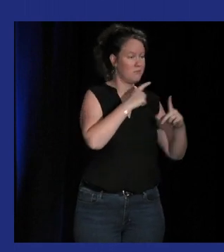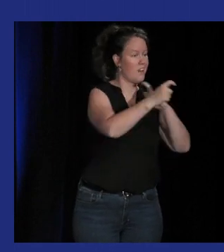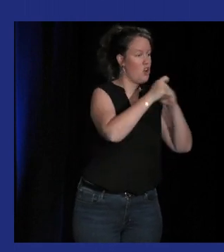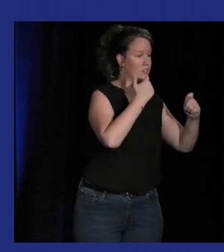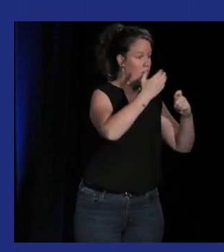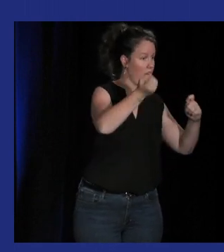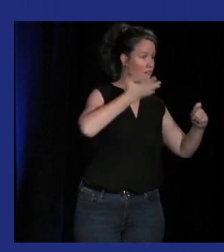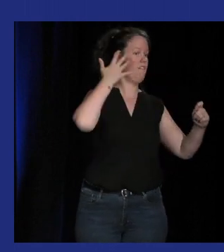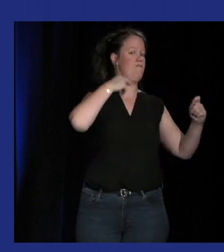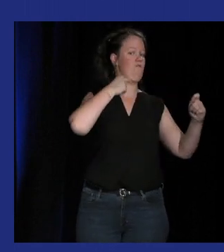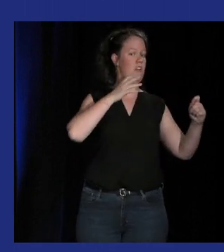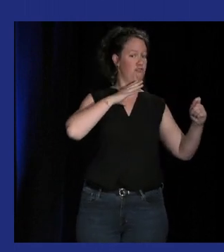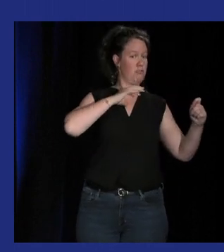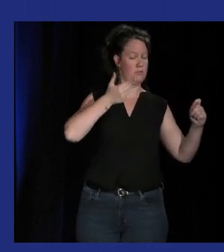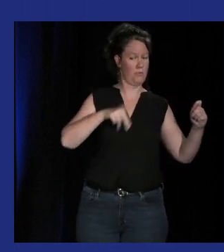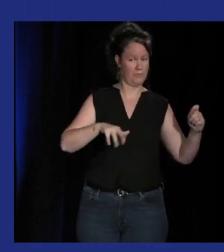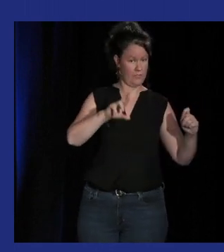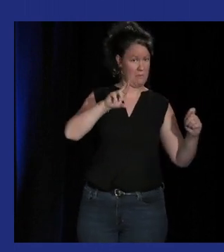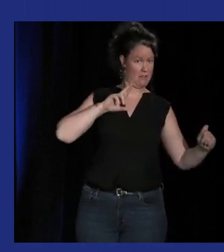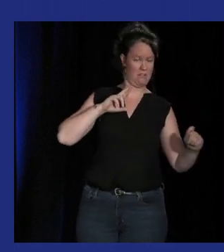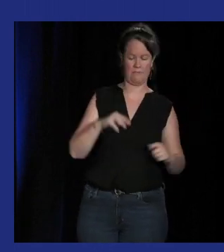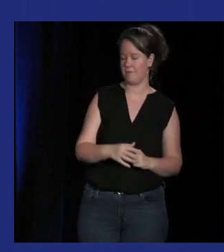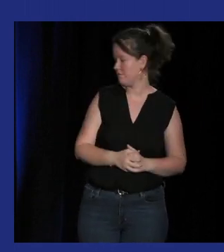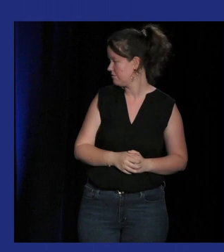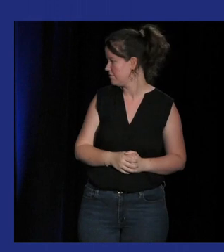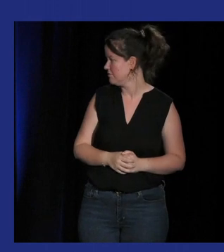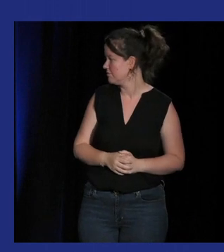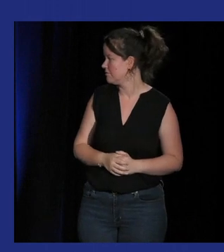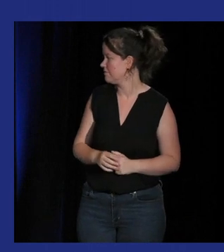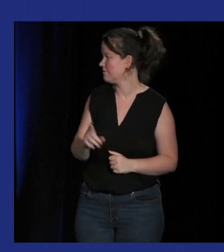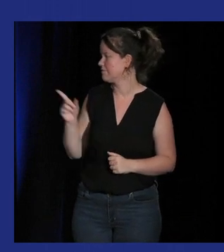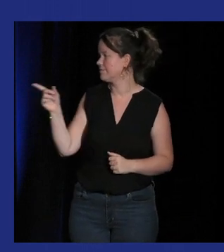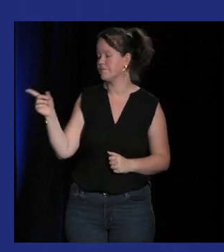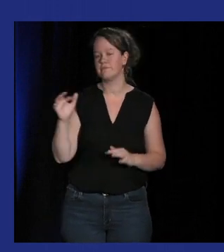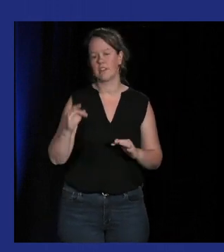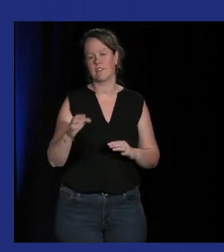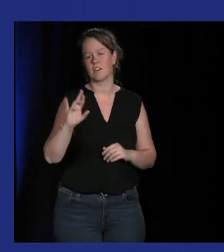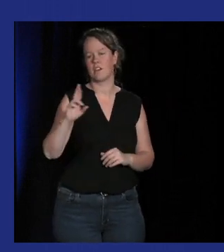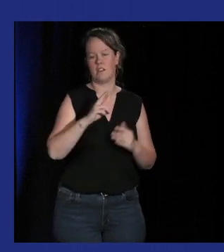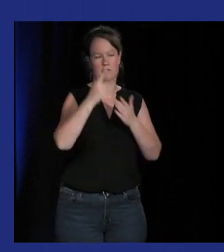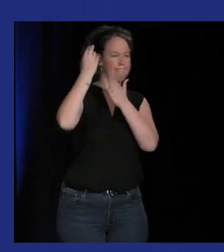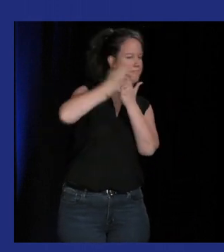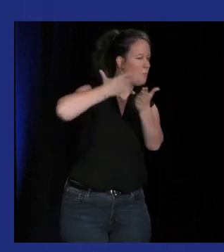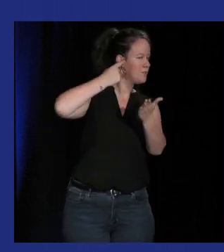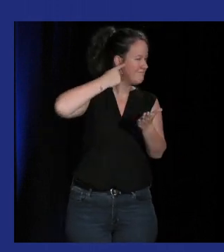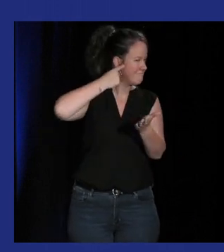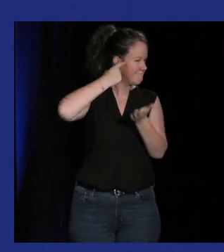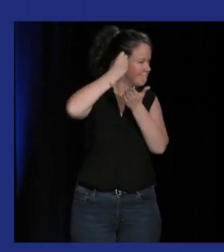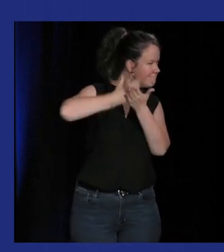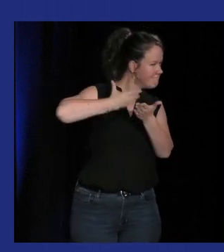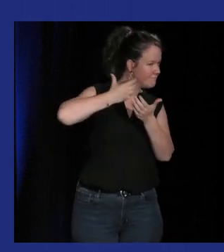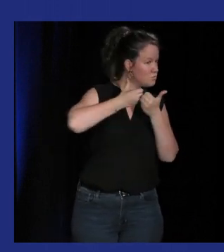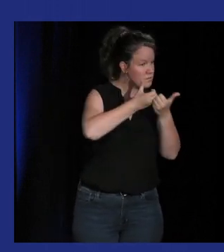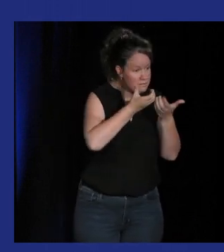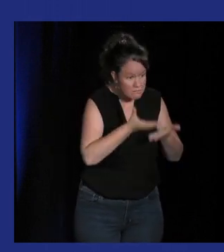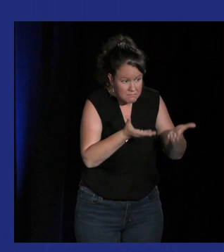pour le pour le feedback après tu parles d'un truc assez particulier mais en général il y a une ça aussi